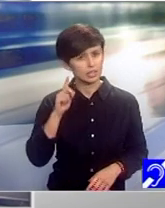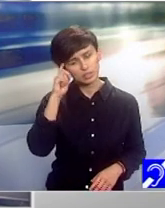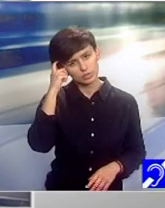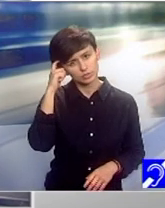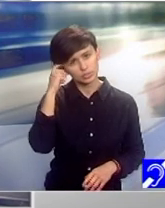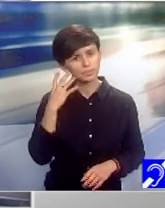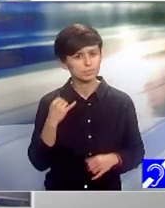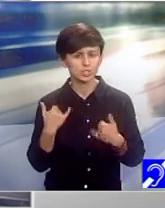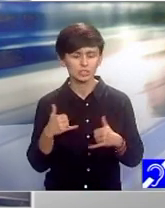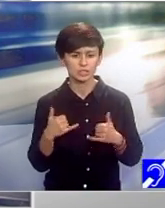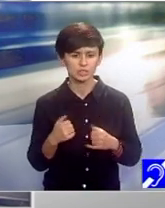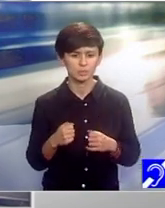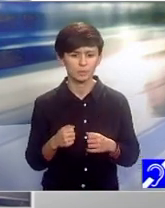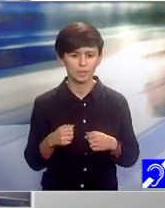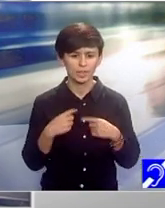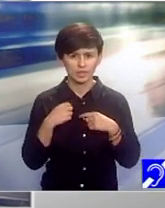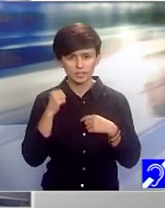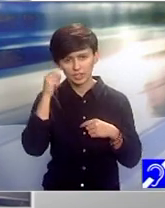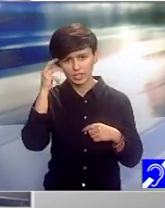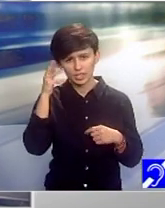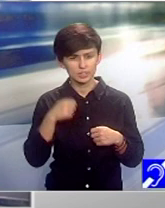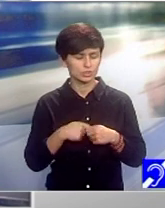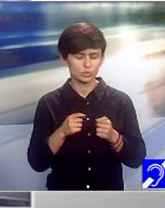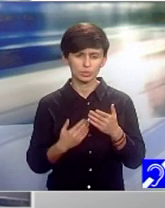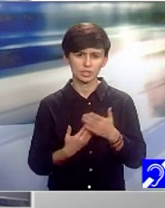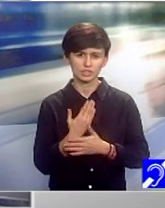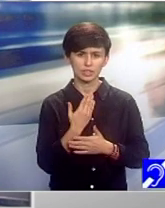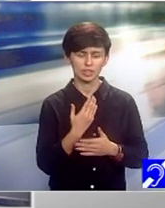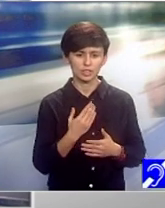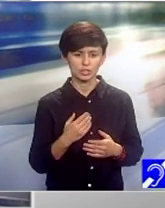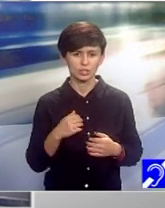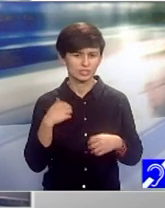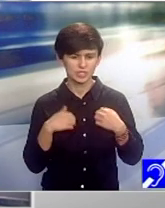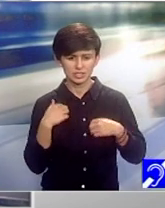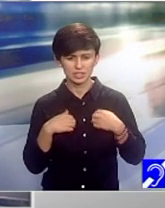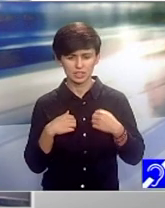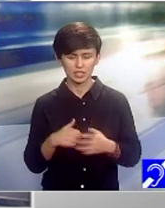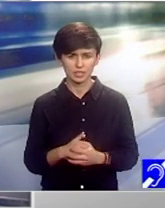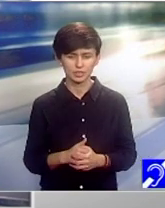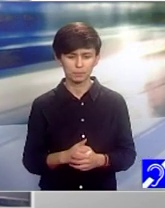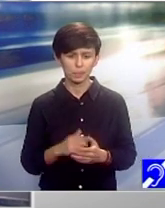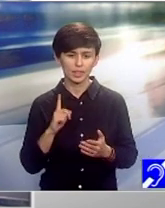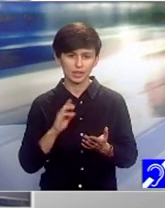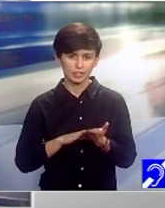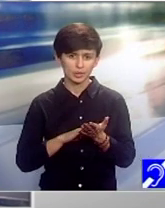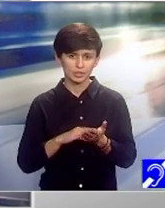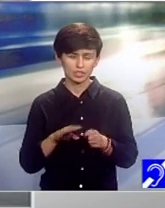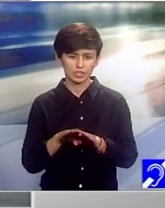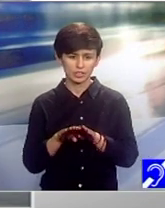inedit și asta îți provoacă un anumit stres. Ești întotdeauna anxios, însă faptul că colegii îmi spuneau că vezi